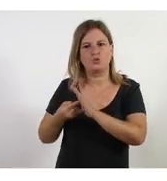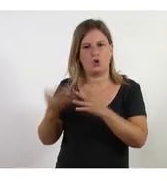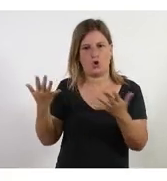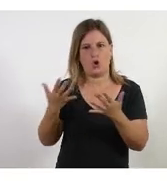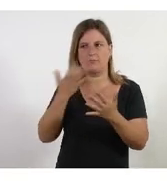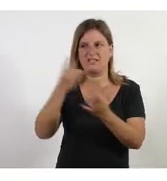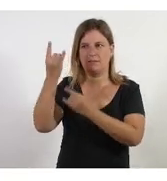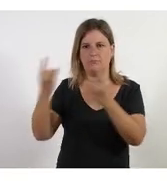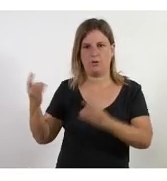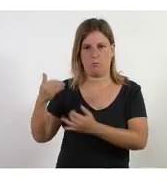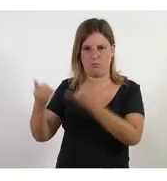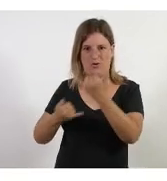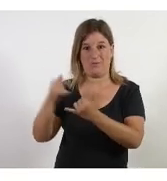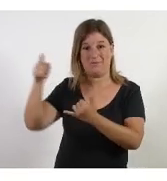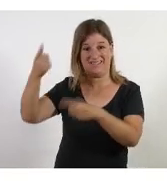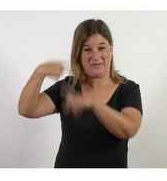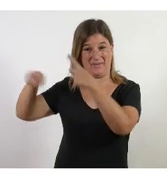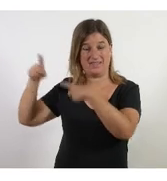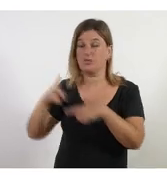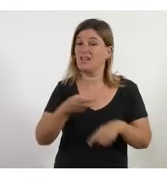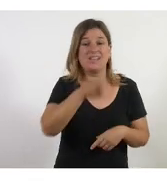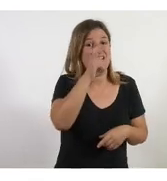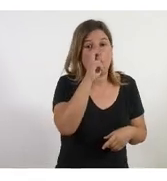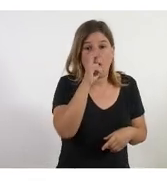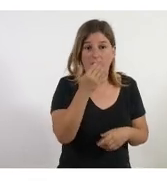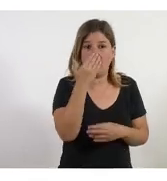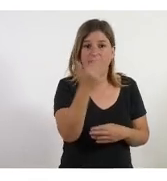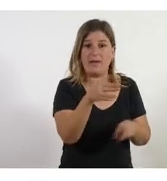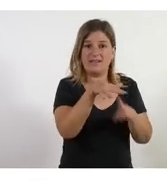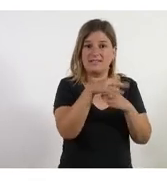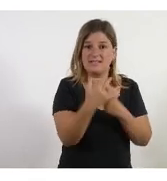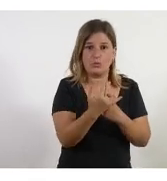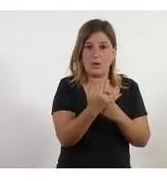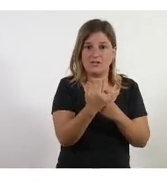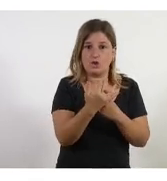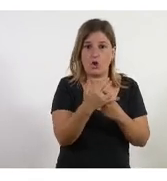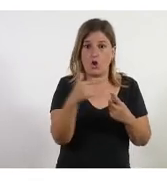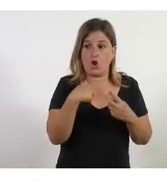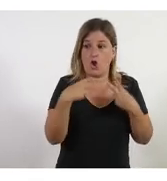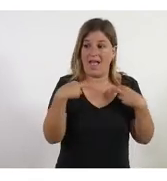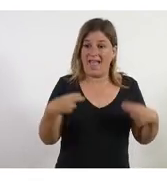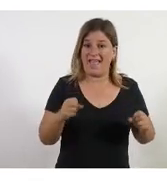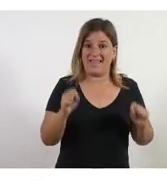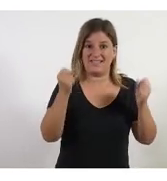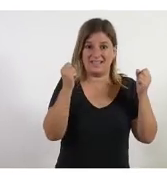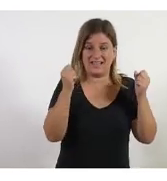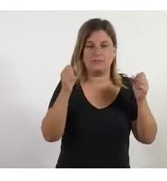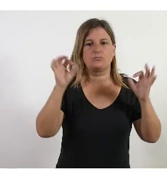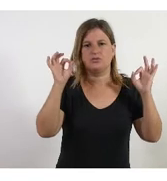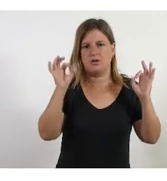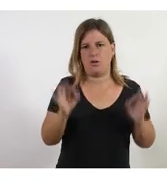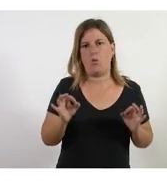eventualitats. Això és el mateix que hem de fer davant d'una situació que ens expressa, davant d'una